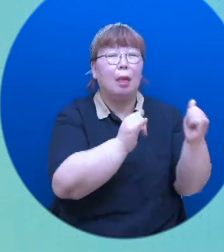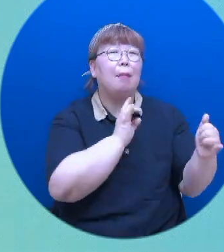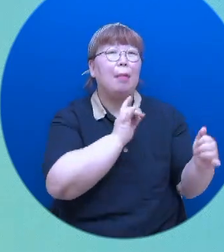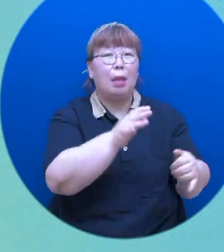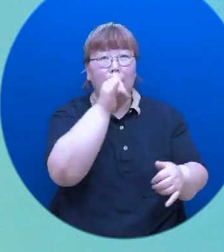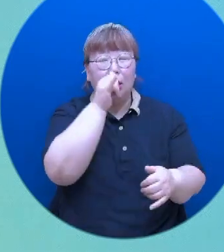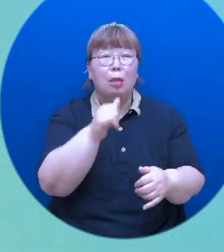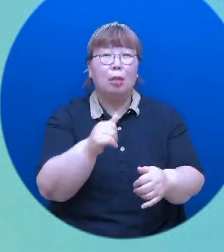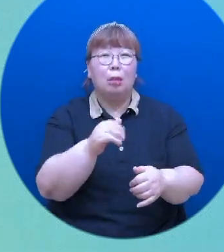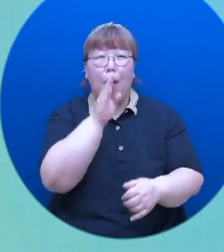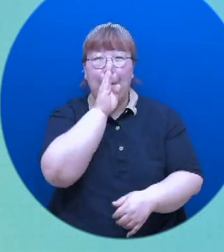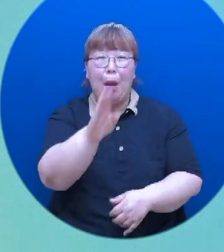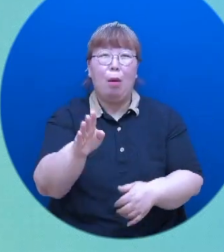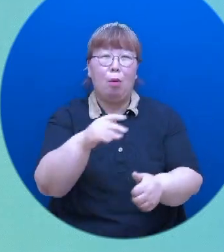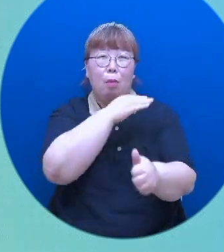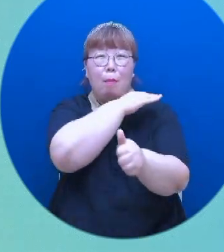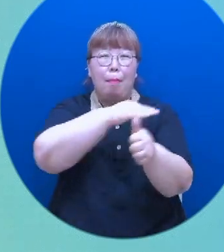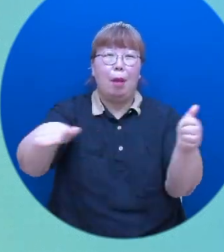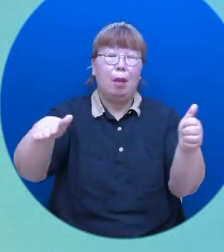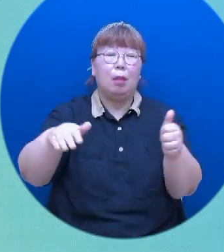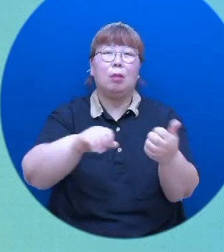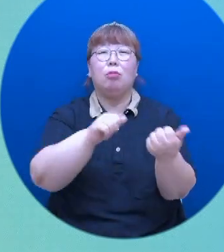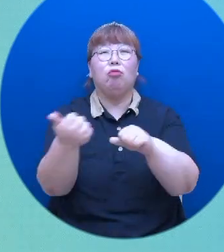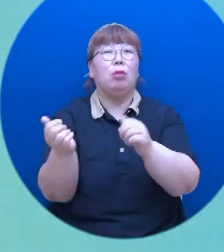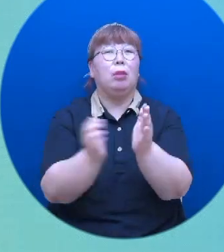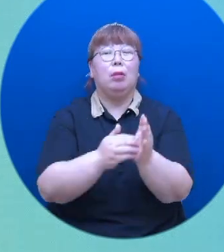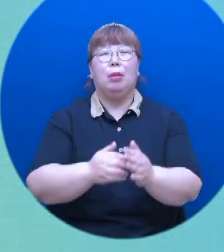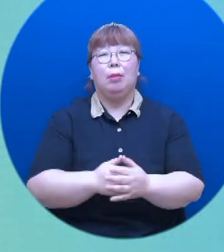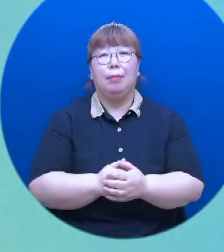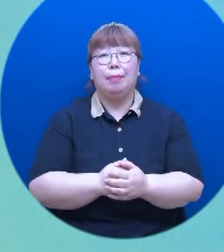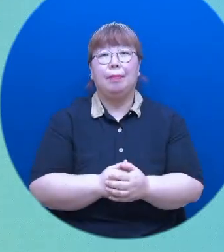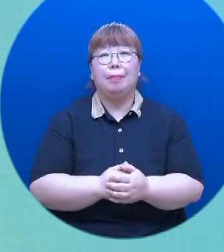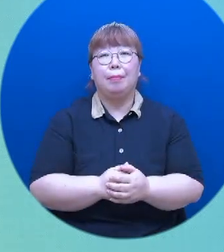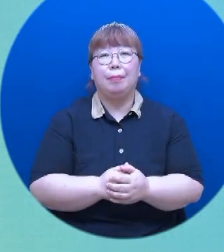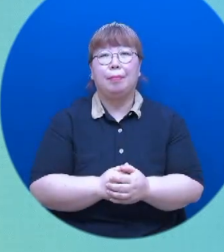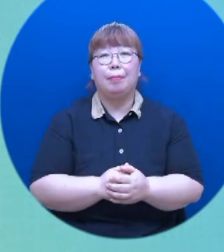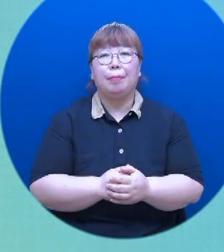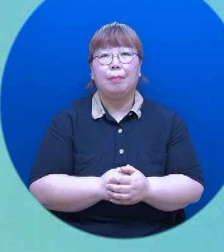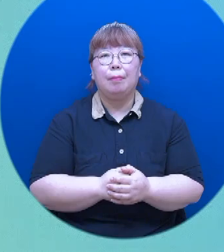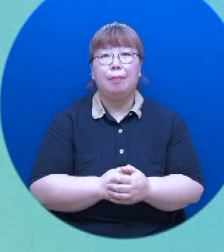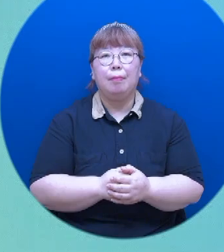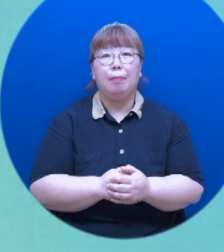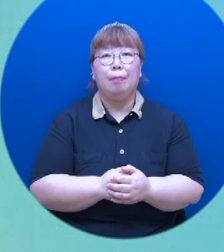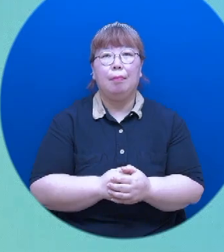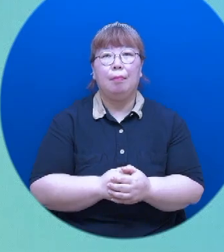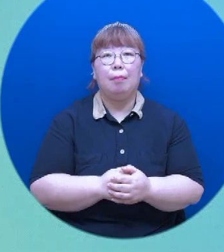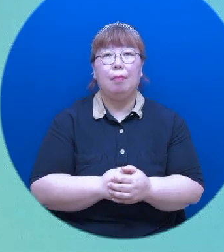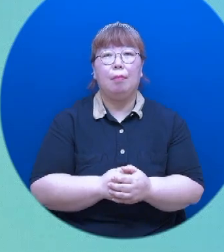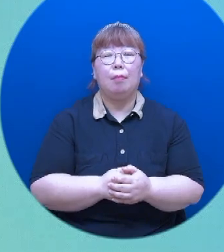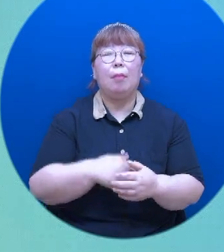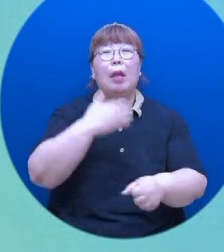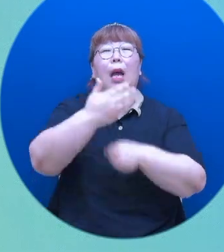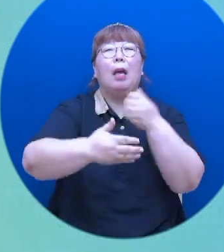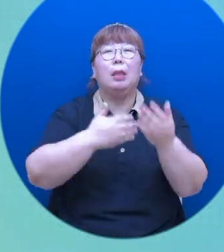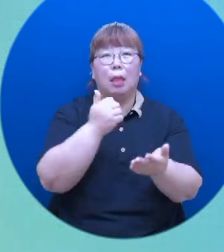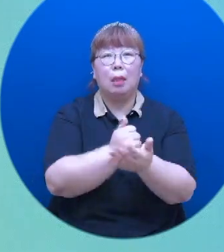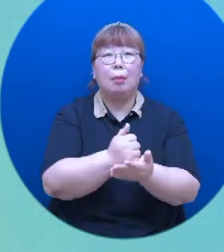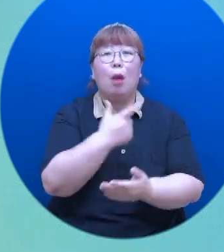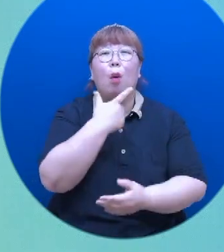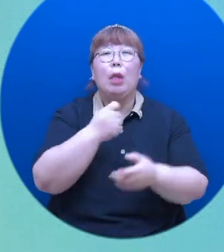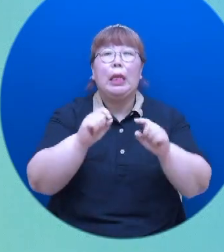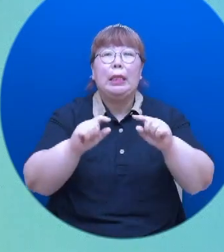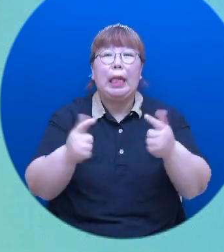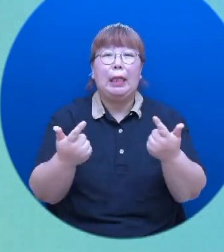목을 치죠. 쿠데타는 끝났어요. 그렇다면 여기서 우리에게 뭘 보여주는 걸까요? 하나님이 원하지